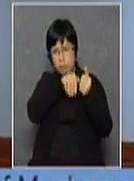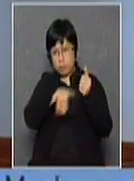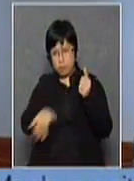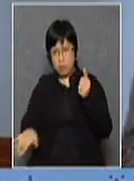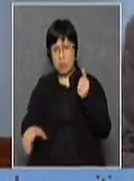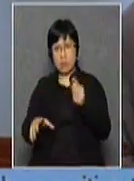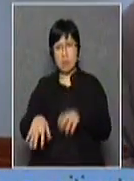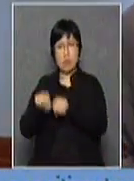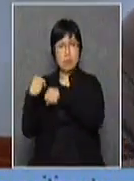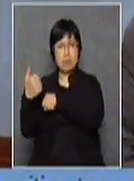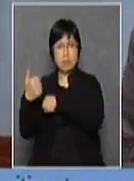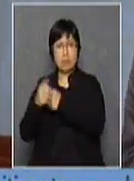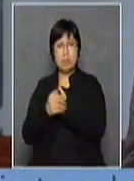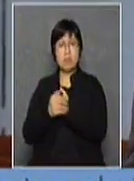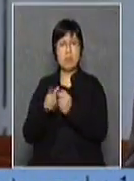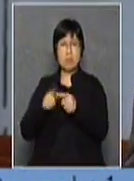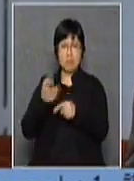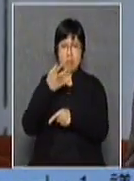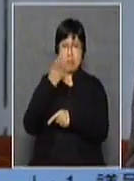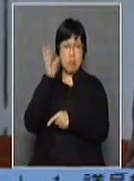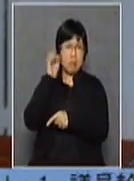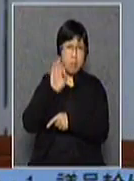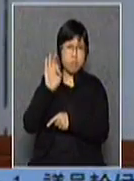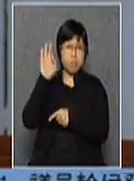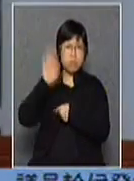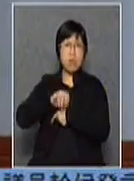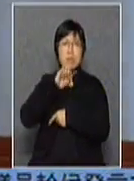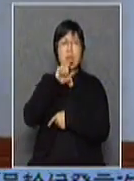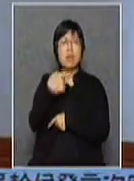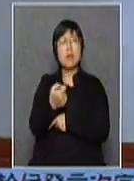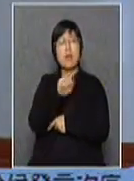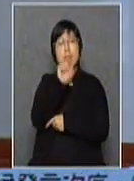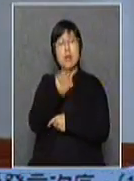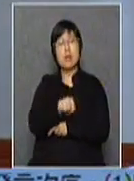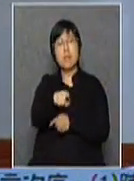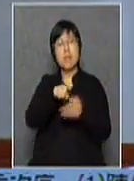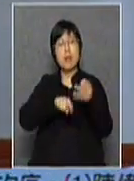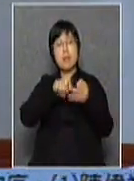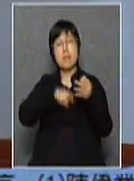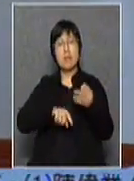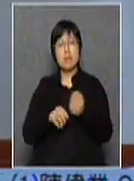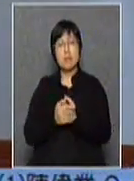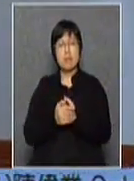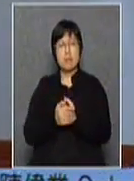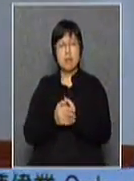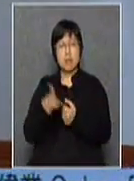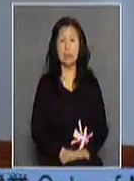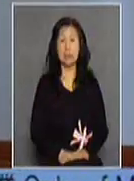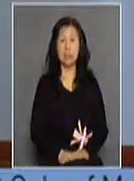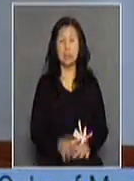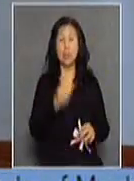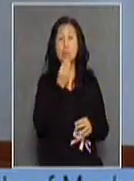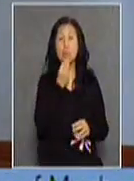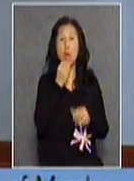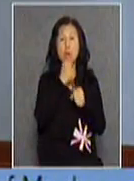喂，阿哥，我真係未聽過。我問你一個好簡單問題，陳恆斌，咁你嗰個東涌如果就業不